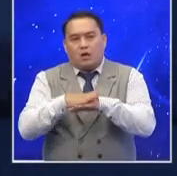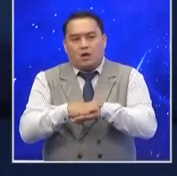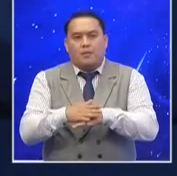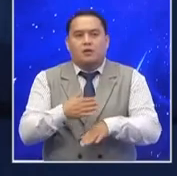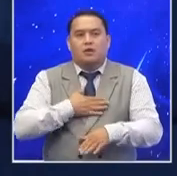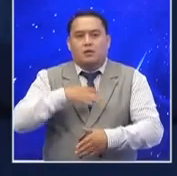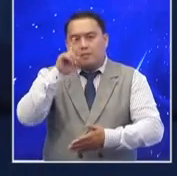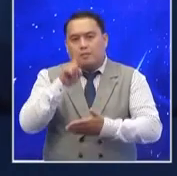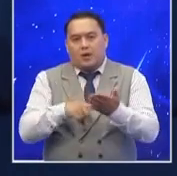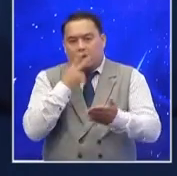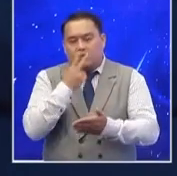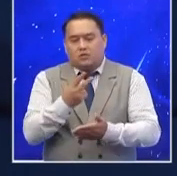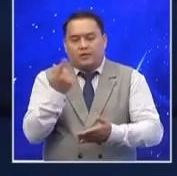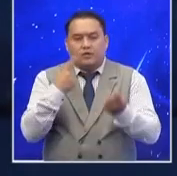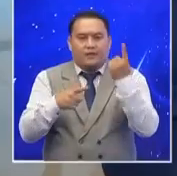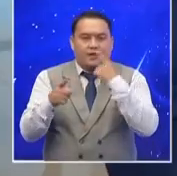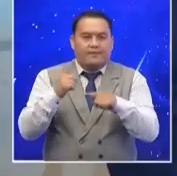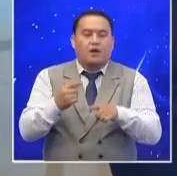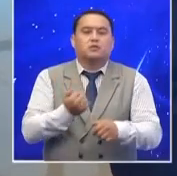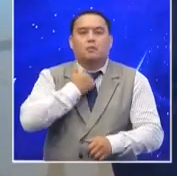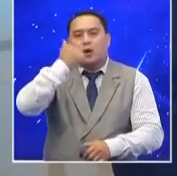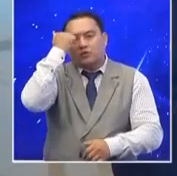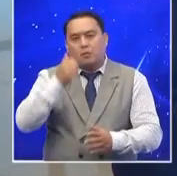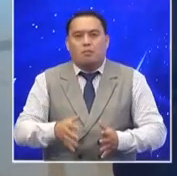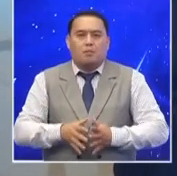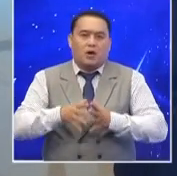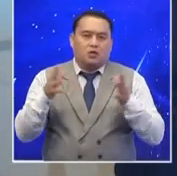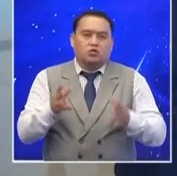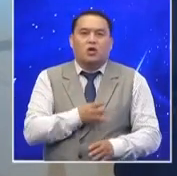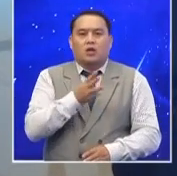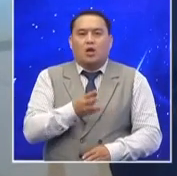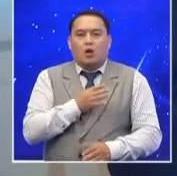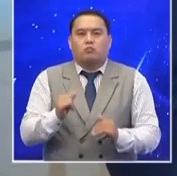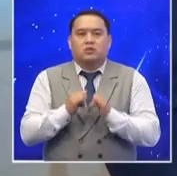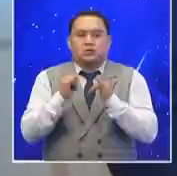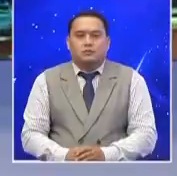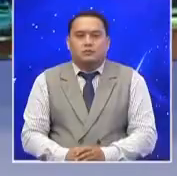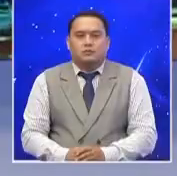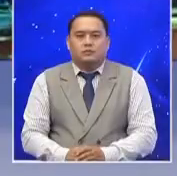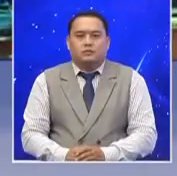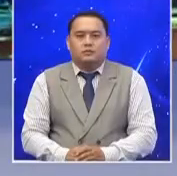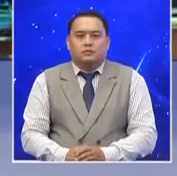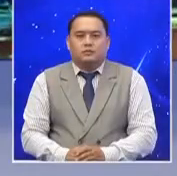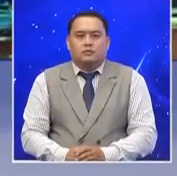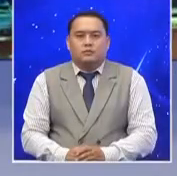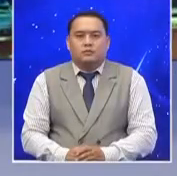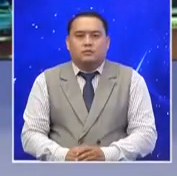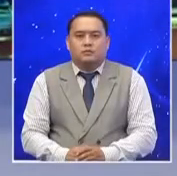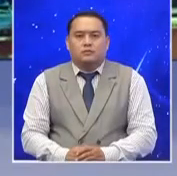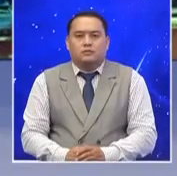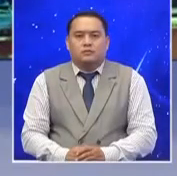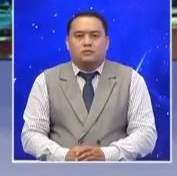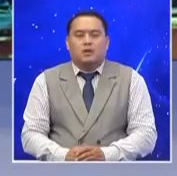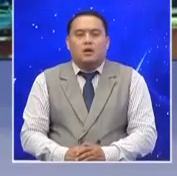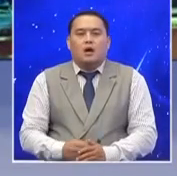наконец смогли показать миру свои творения. Спасибо еще раз большое. Желаю всем процветания и творческих успехов. Чтение – лучшее